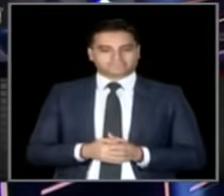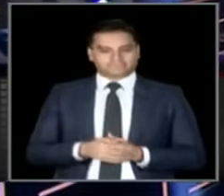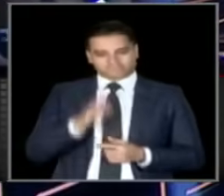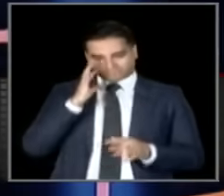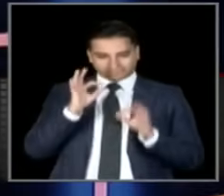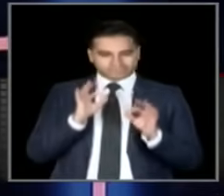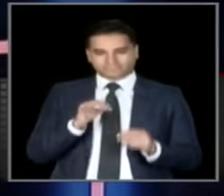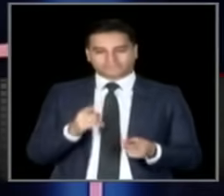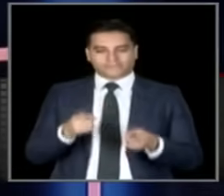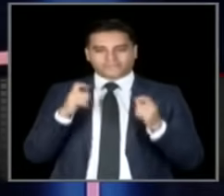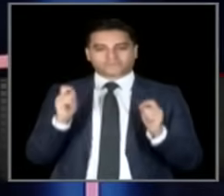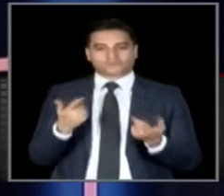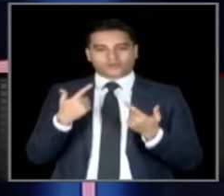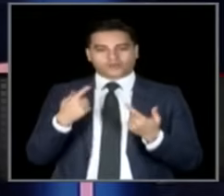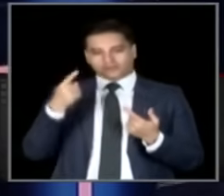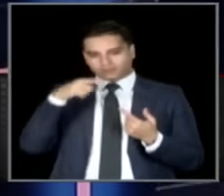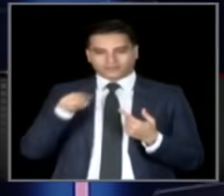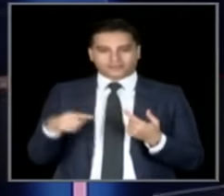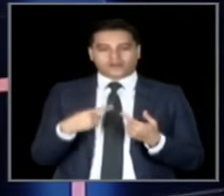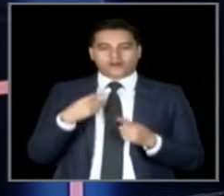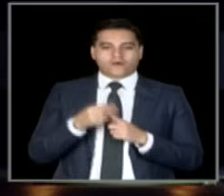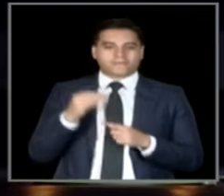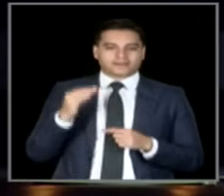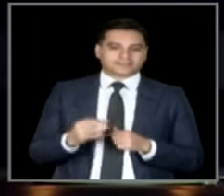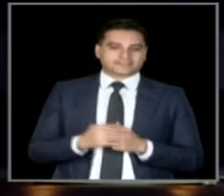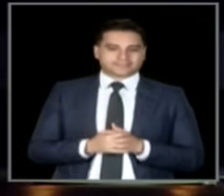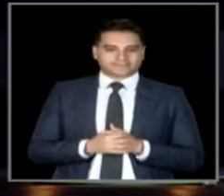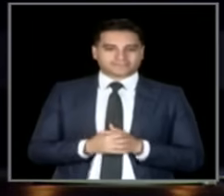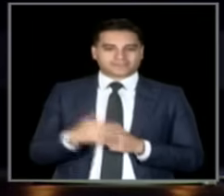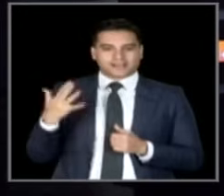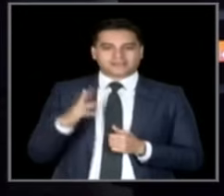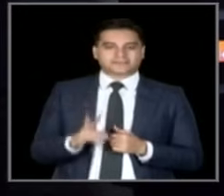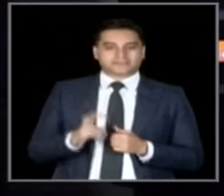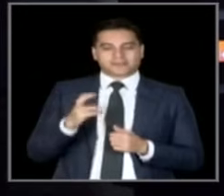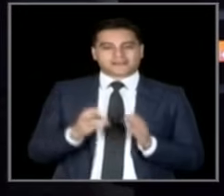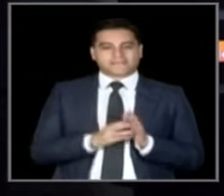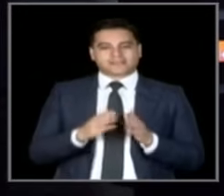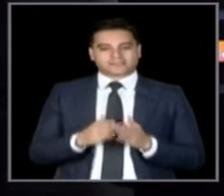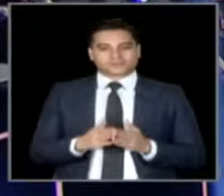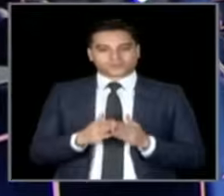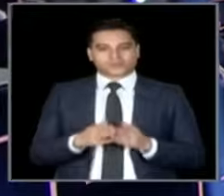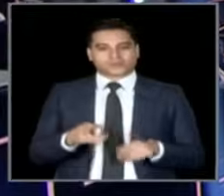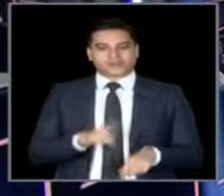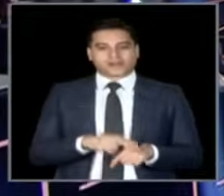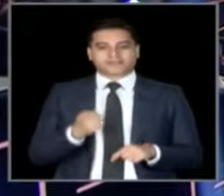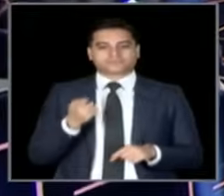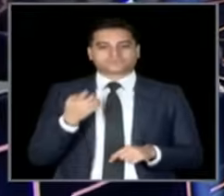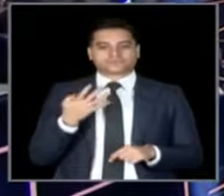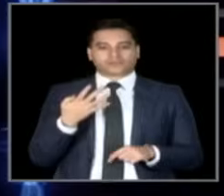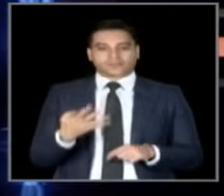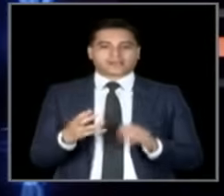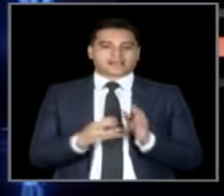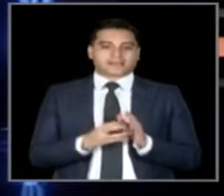البديهة، واللعبة دي أنا بحبها جدا والله. وأنا كمان. 70 جامعة السويس، 45